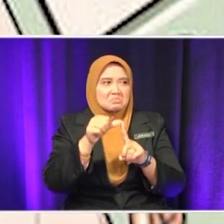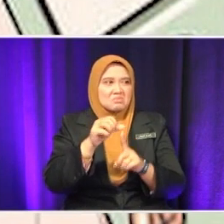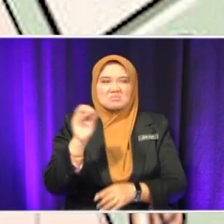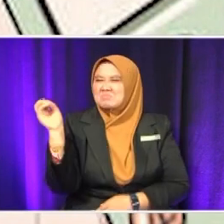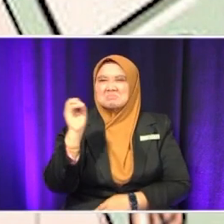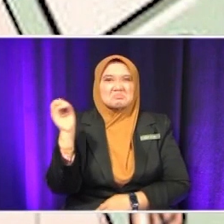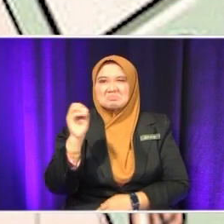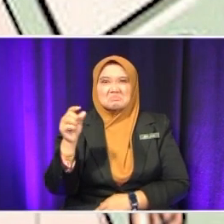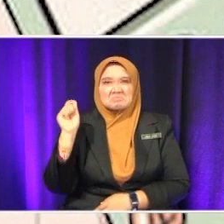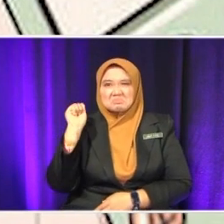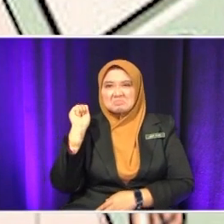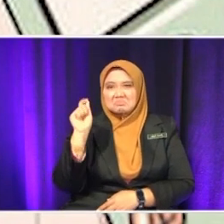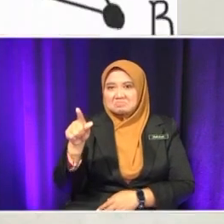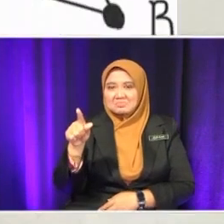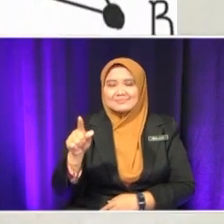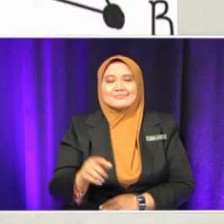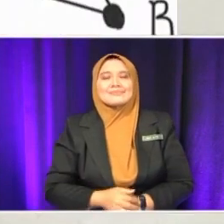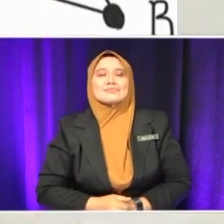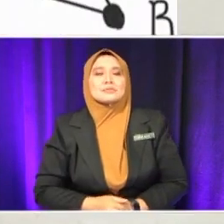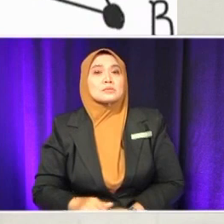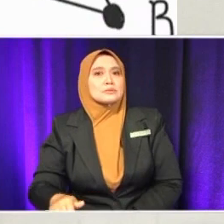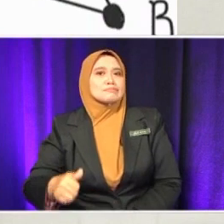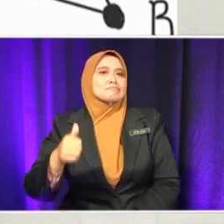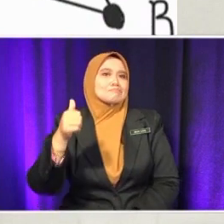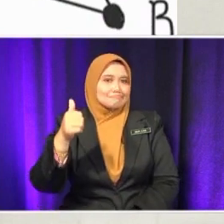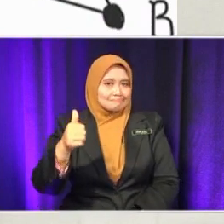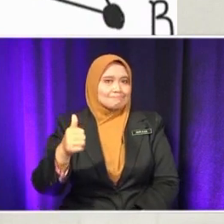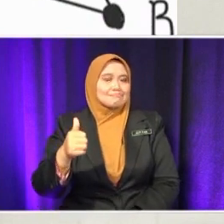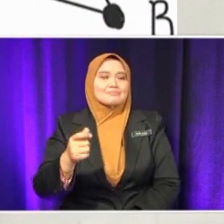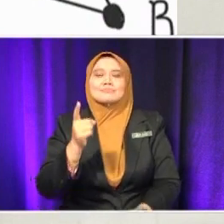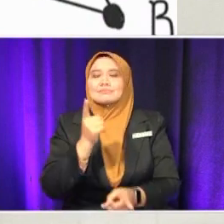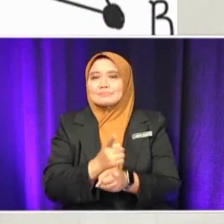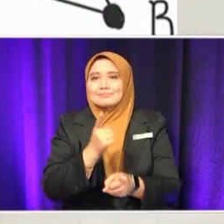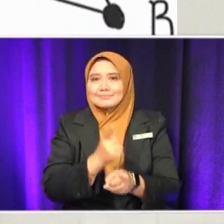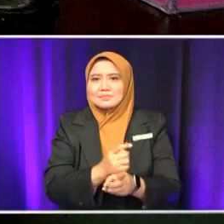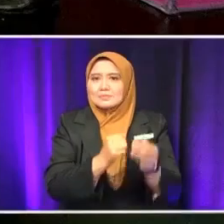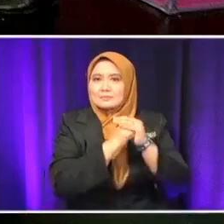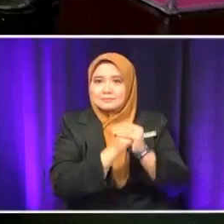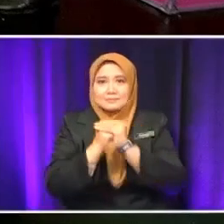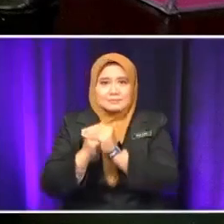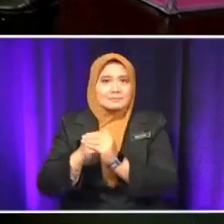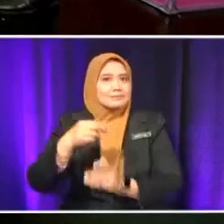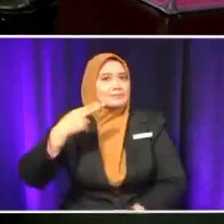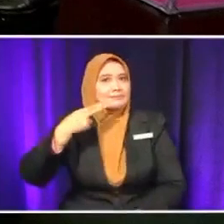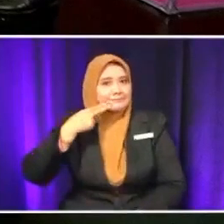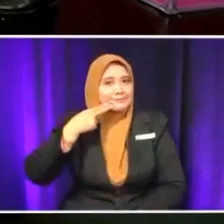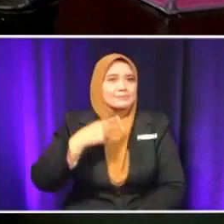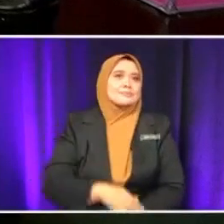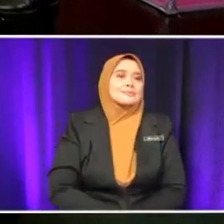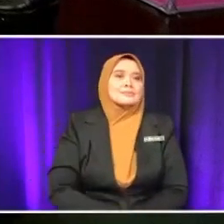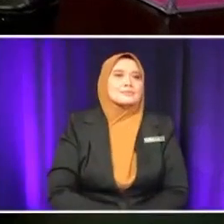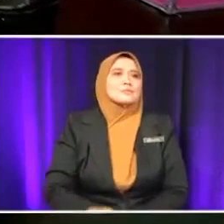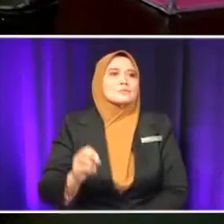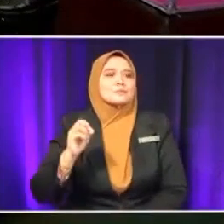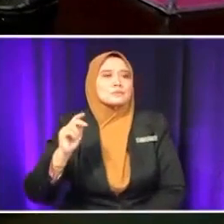Yes. Dan graf tak terarah adalah graf yang tak ada anak panah. Okey, tahniah, Hani. Okey.